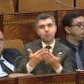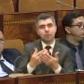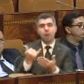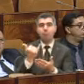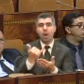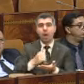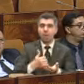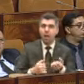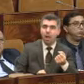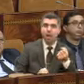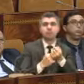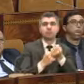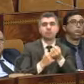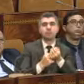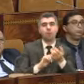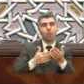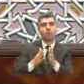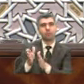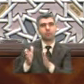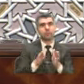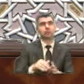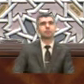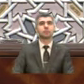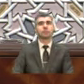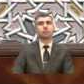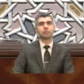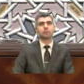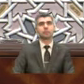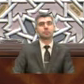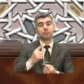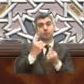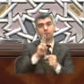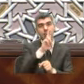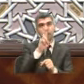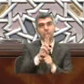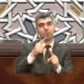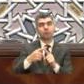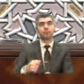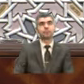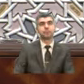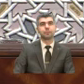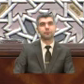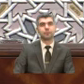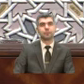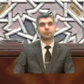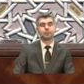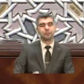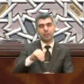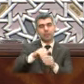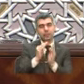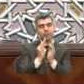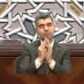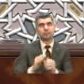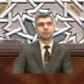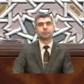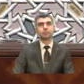بهذا القطاع هذا. شكرا سيد الوزير. شكرا. هل من تعقيب إضافي؟ فريق العدالة والتنمية. تفضلي